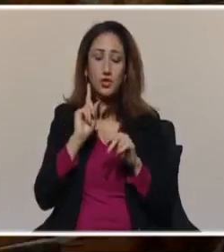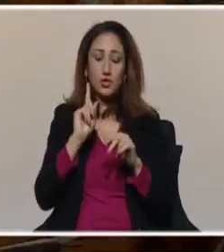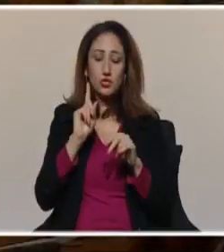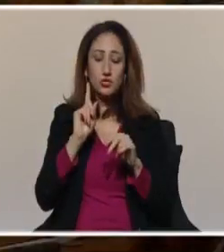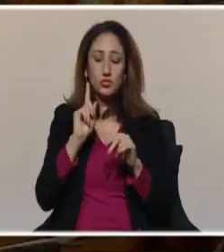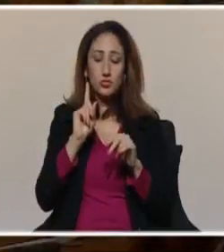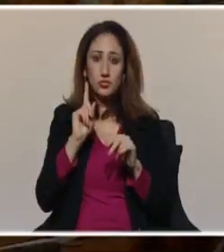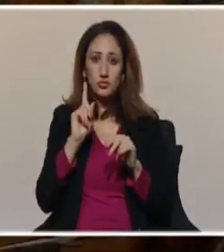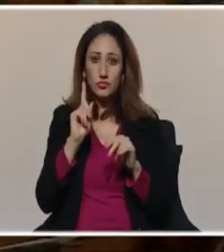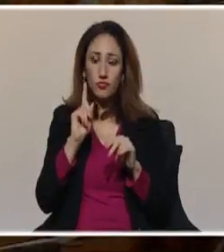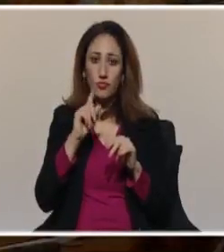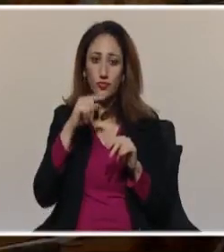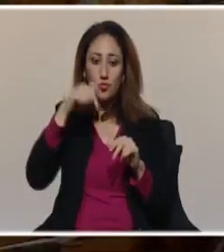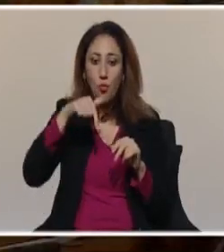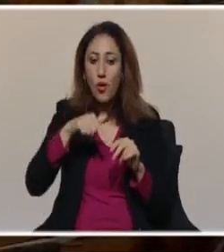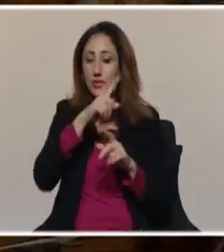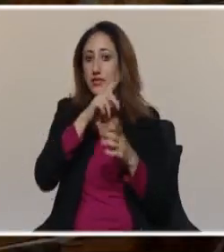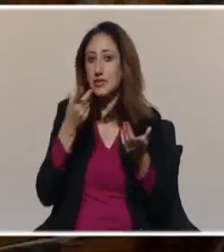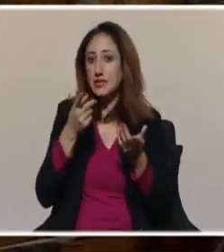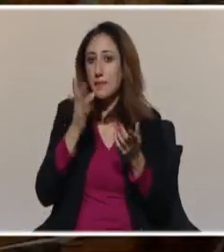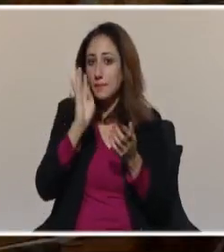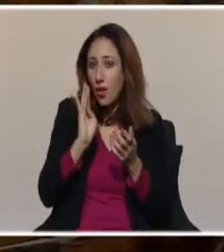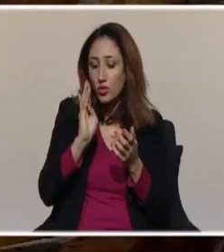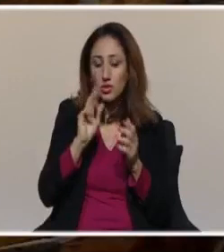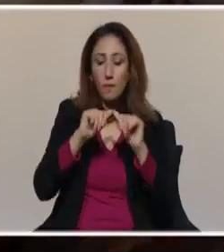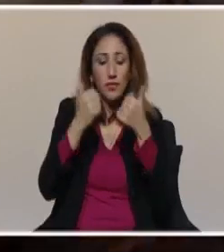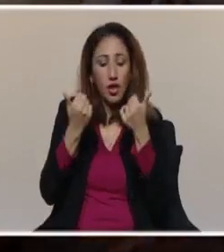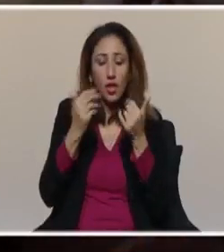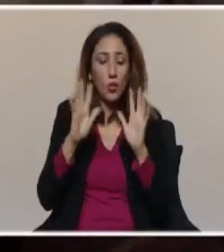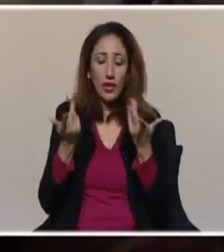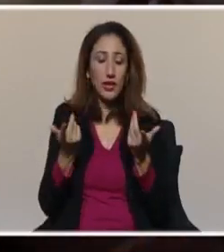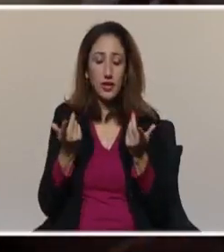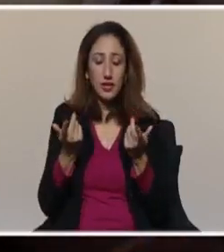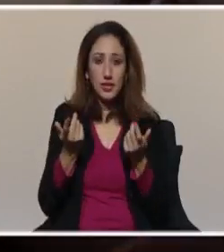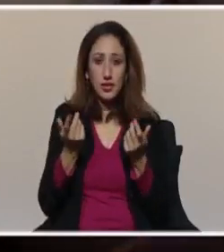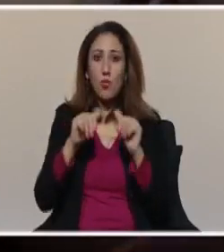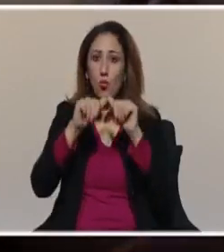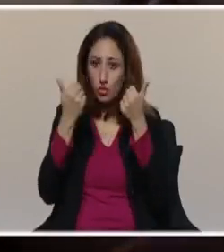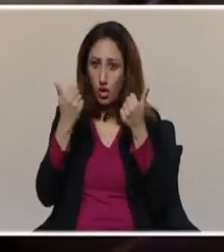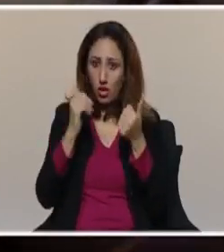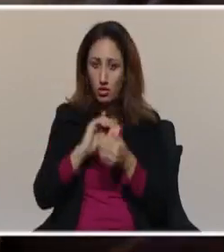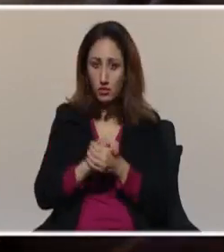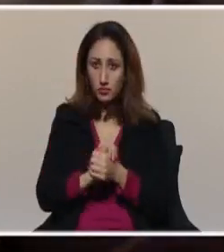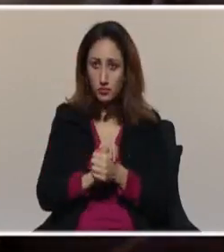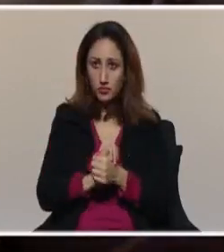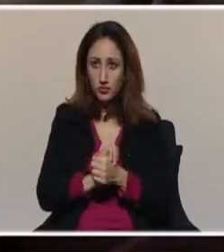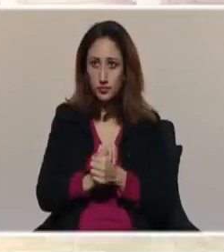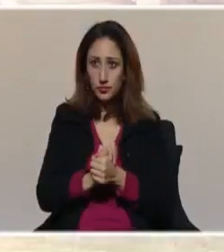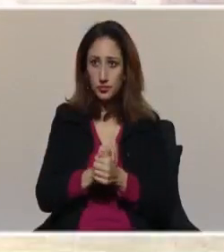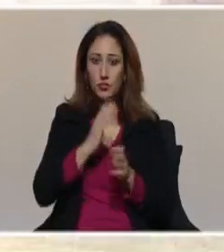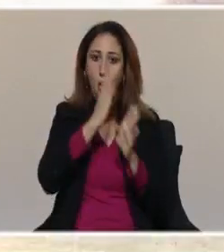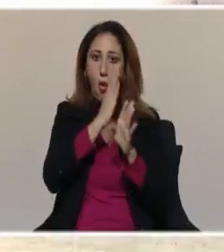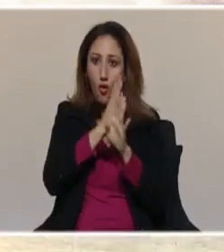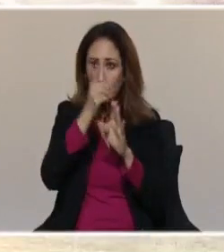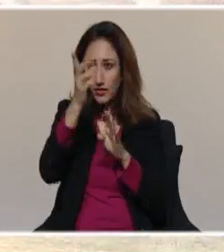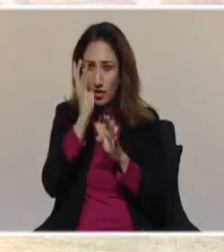وضع السيده سناء الاجتماعي ايه؟ هل هي متزوجه؟ هل هي مطلقه؟ في راي حضرتك مطلقه. مطلقه؟ مطلقه من زواج عرفي. من